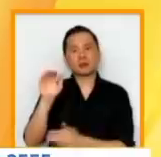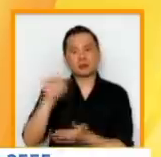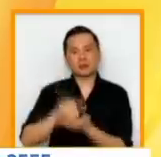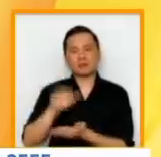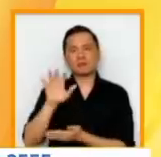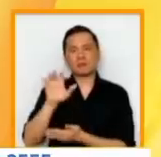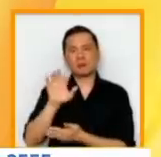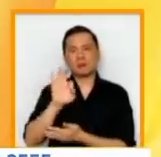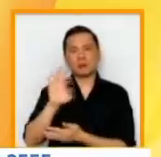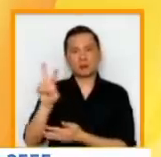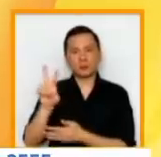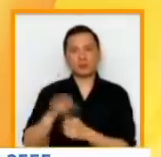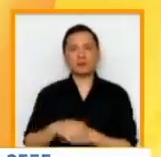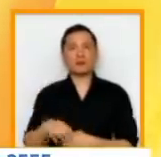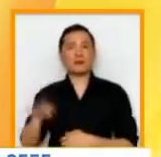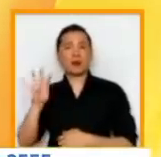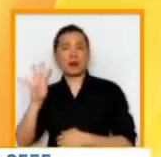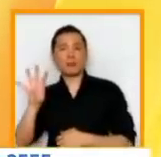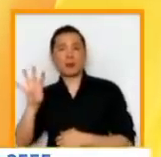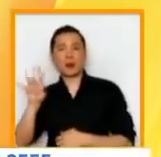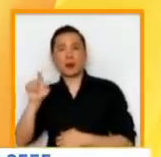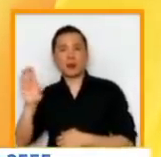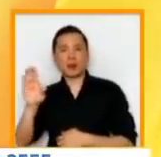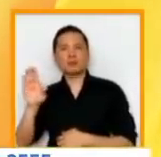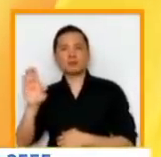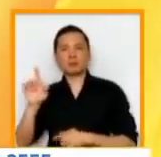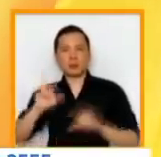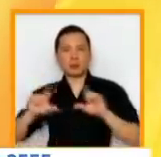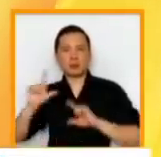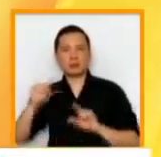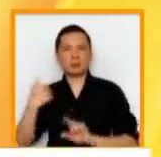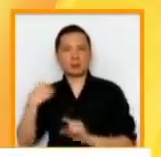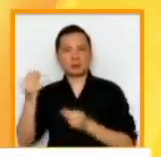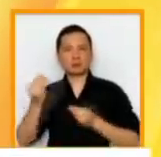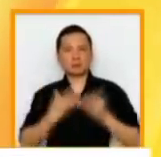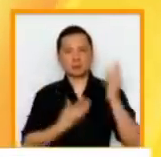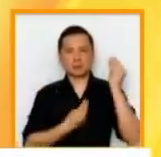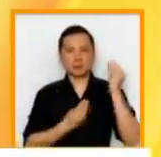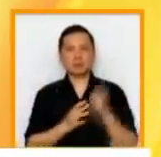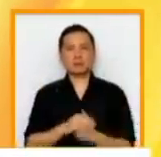15,592. 4 na laboratorio ang hindi nakapagsumite ng kanilang datos. Nasa